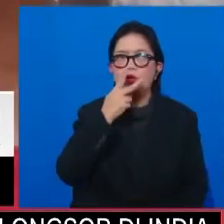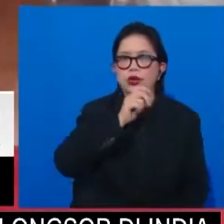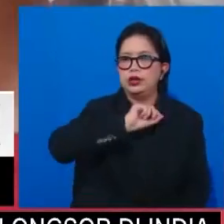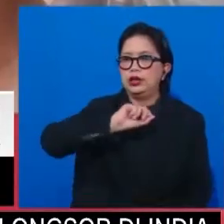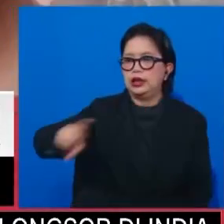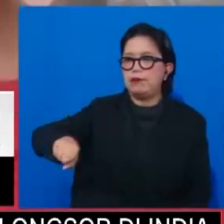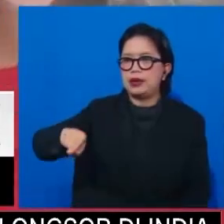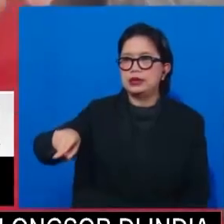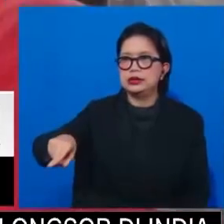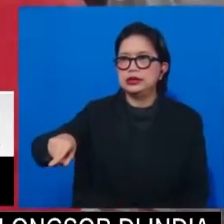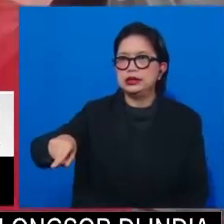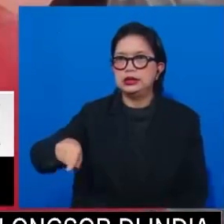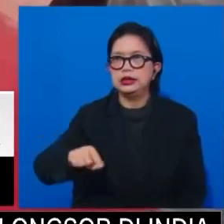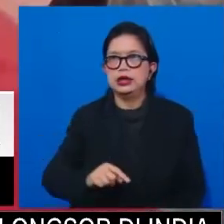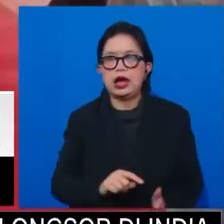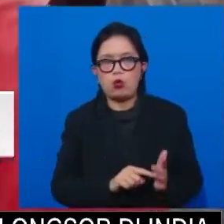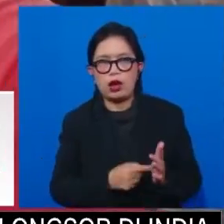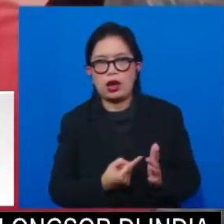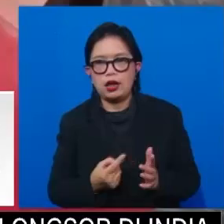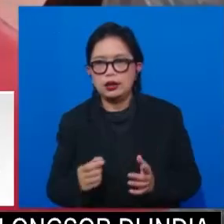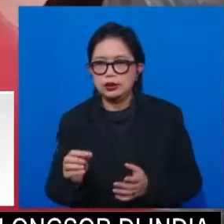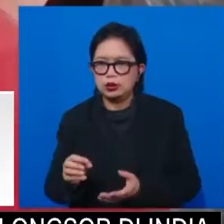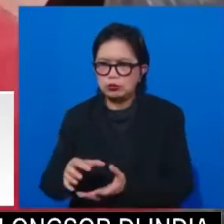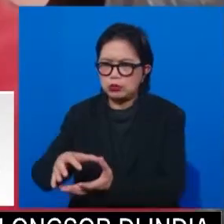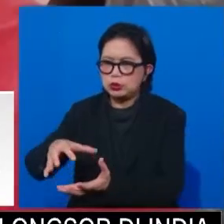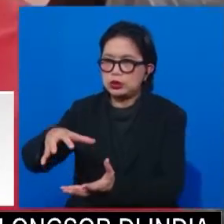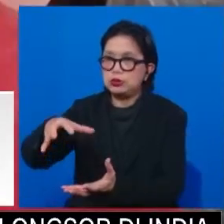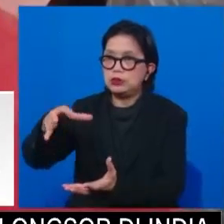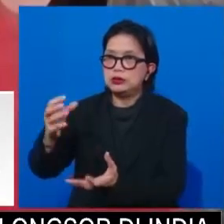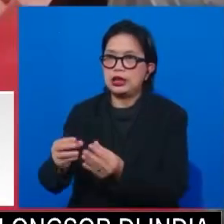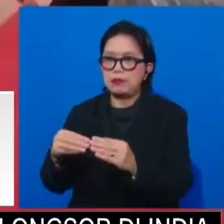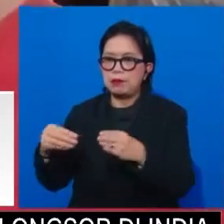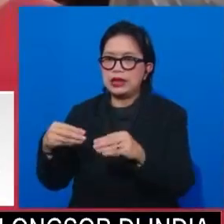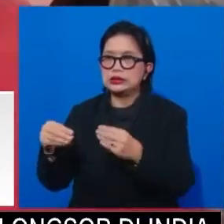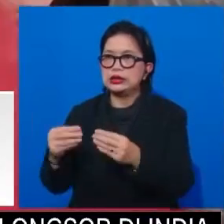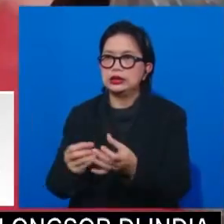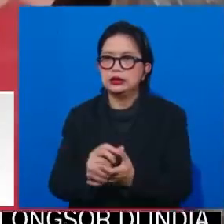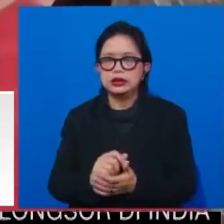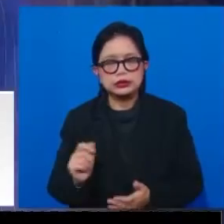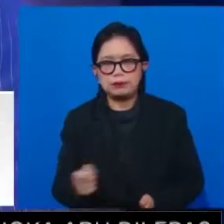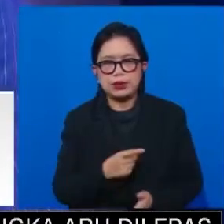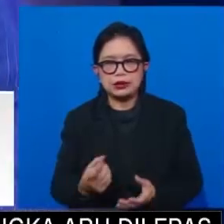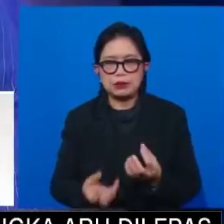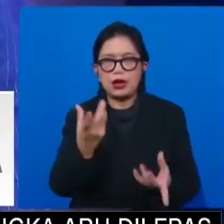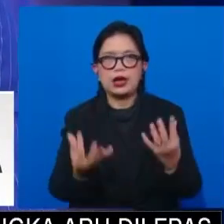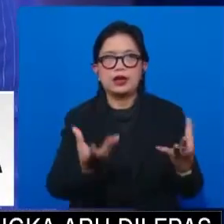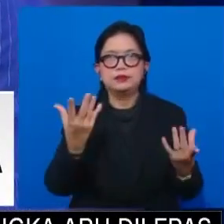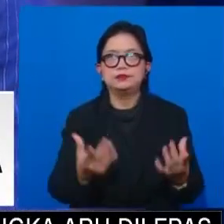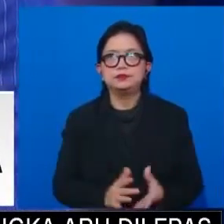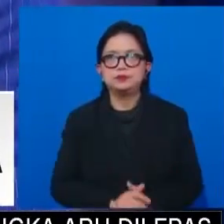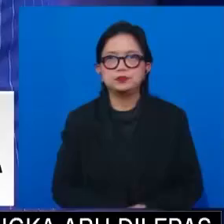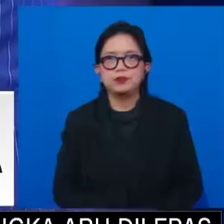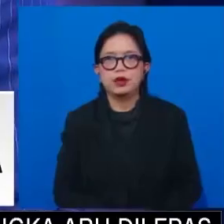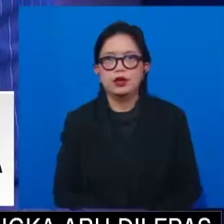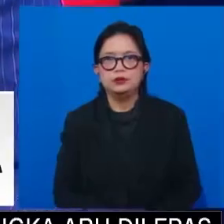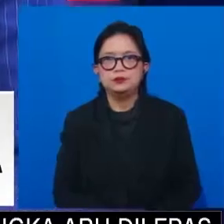dong nih. Lama-lama besar. Lama-lama besar, gara-gara mungkin plastik kali ya. Cepat. Ini apa? Sementara